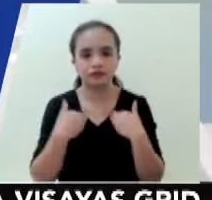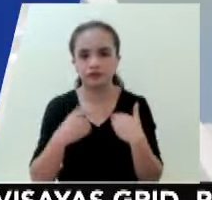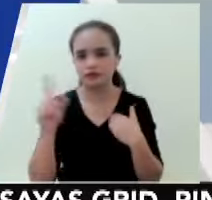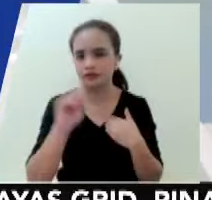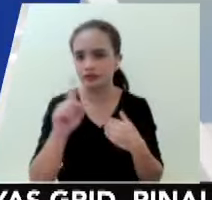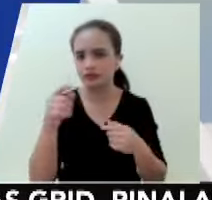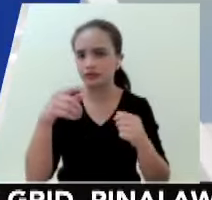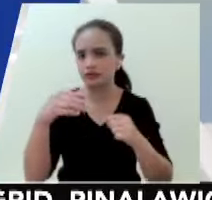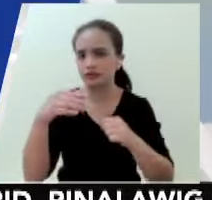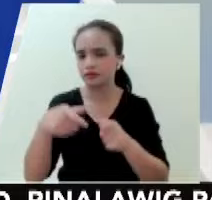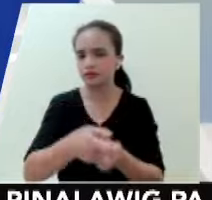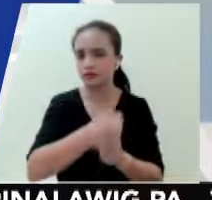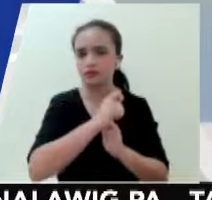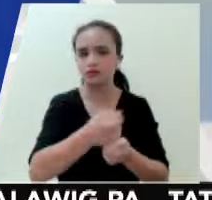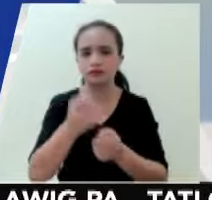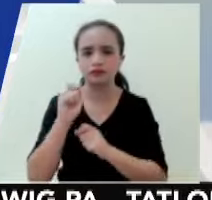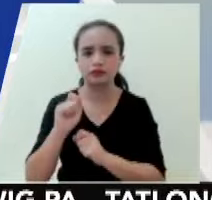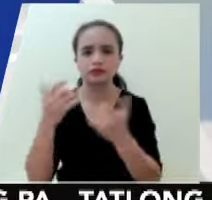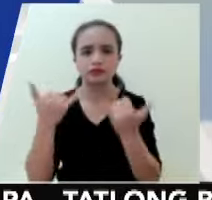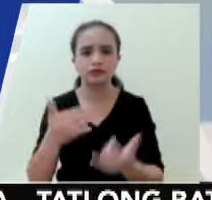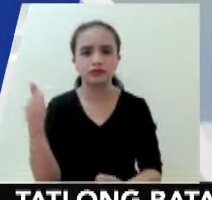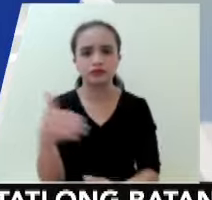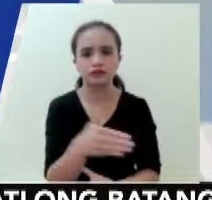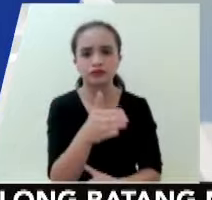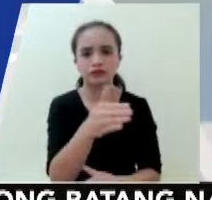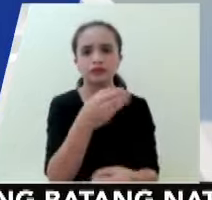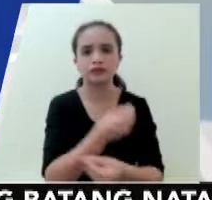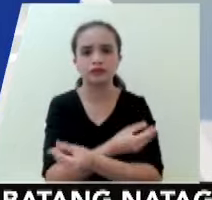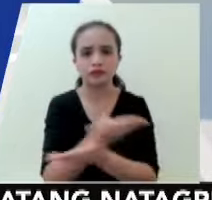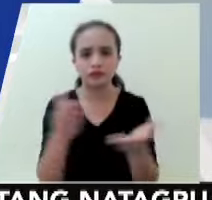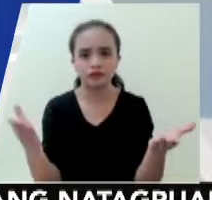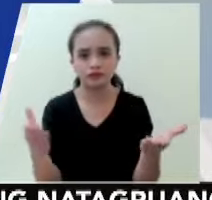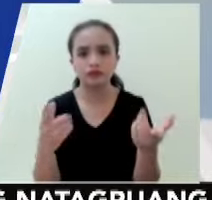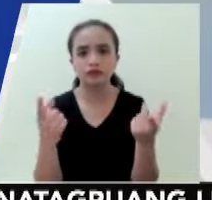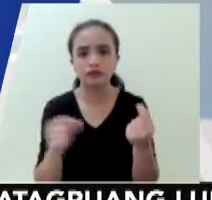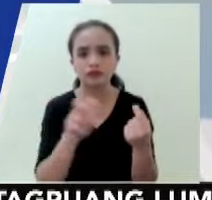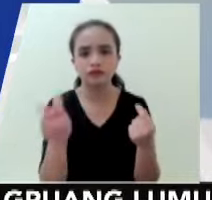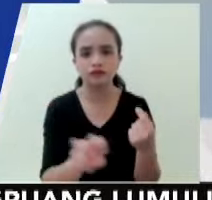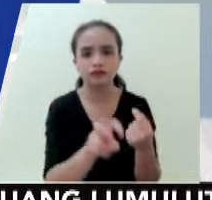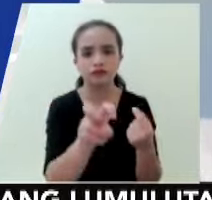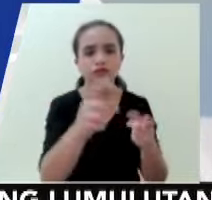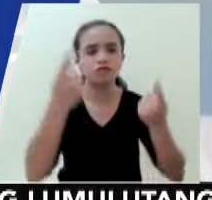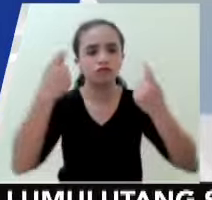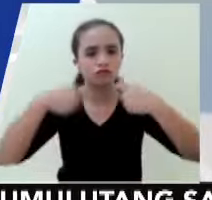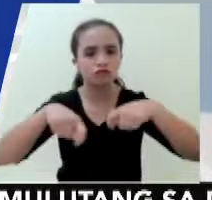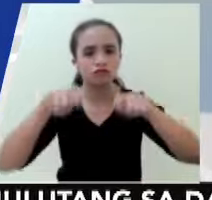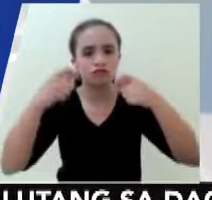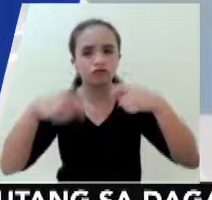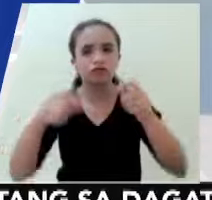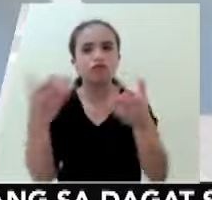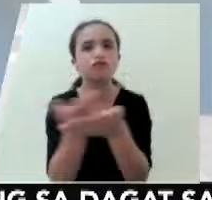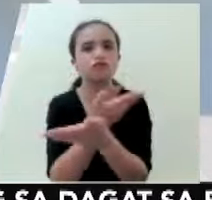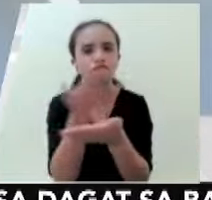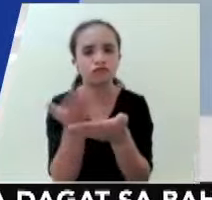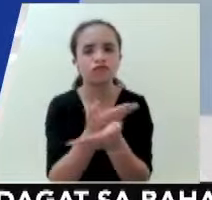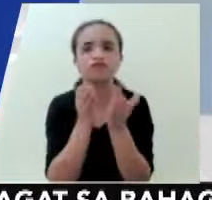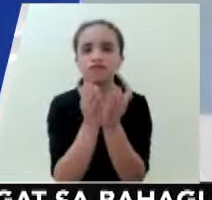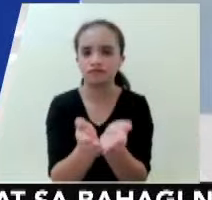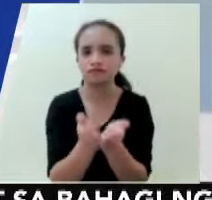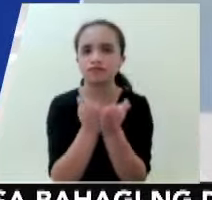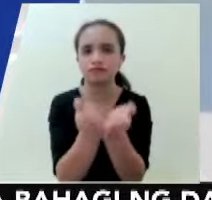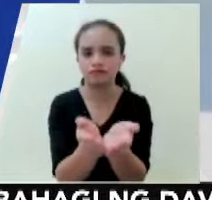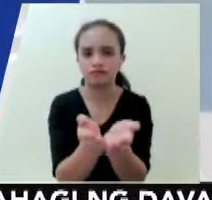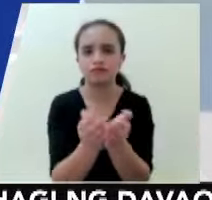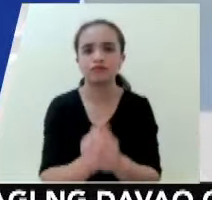Pinoy, naglalay ngayon ang mga beneficiaries ng LAYAG WPS para subukan ang kanilang mga bagong bangkang pangisda. Pagpapakita